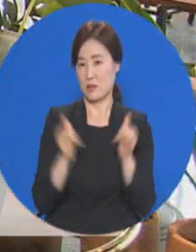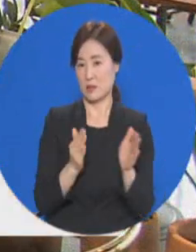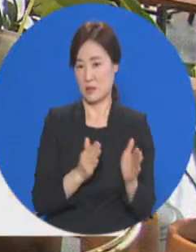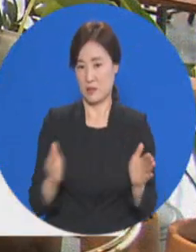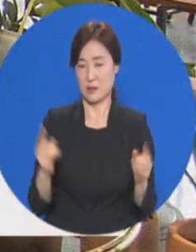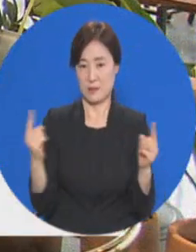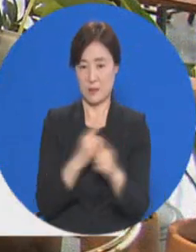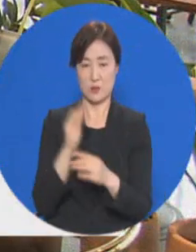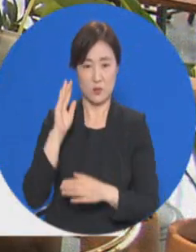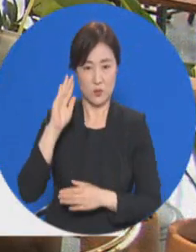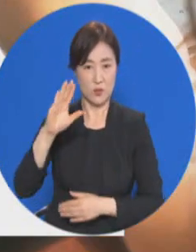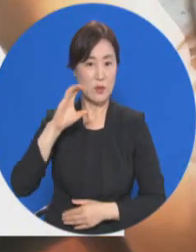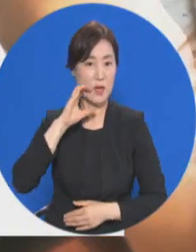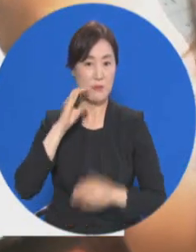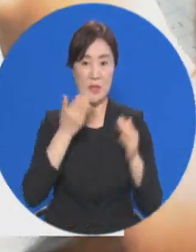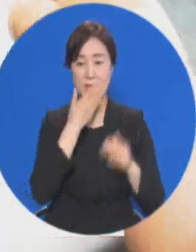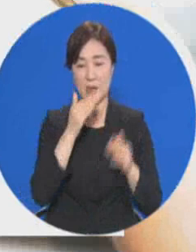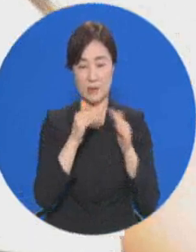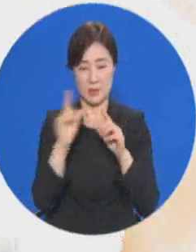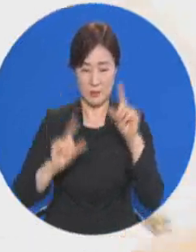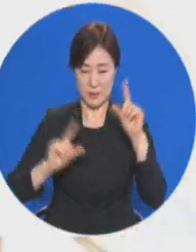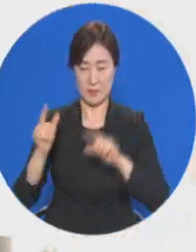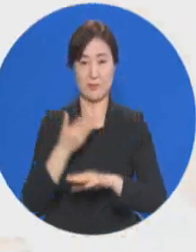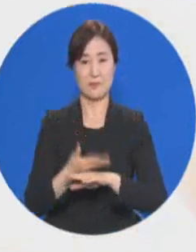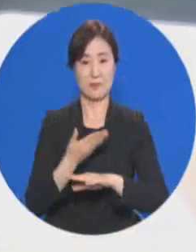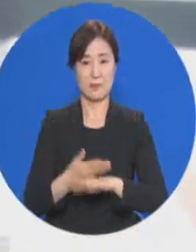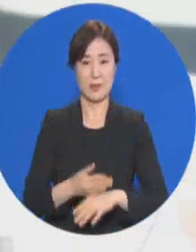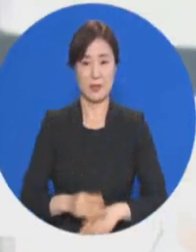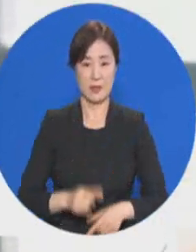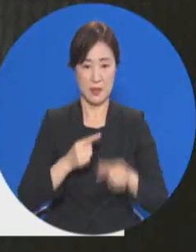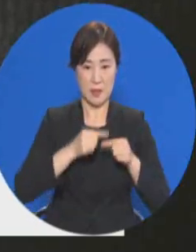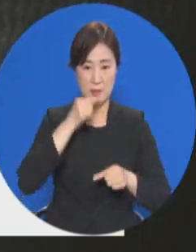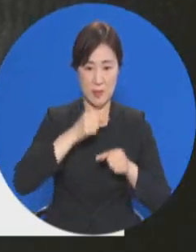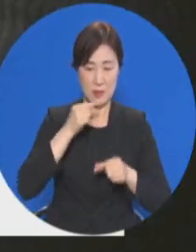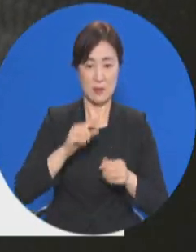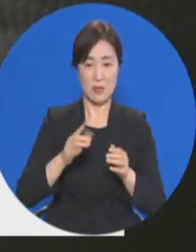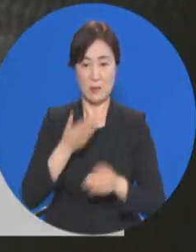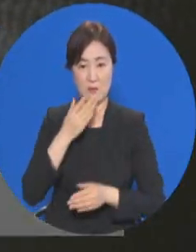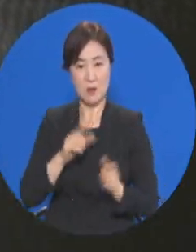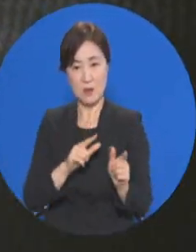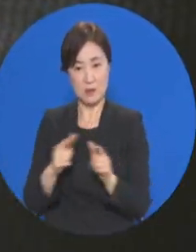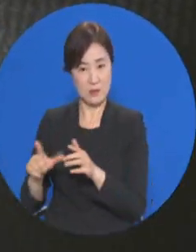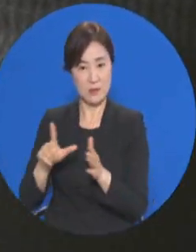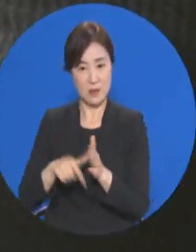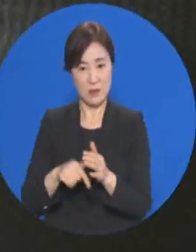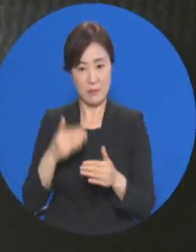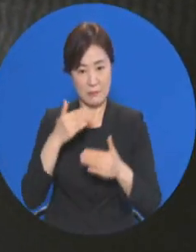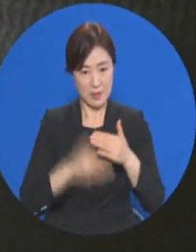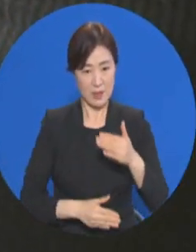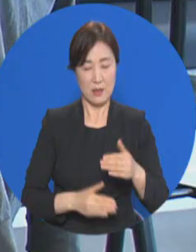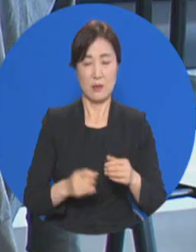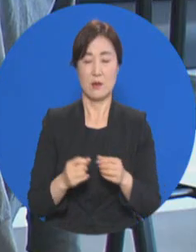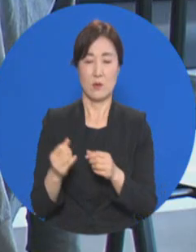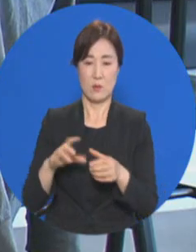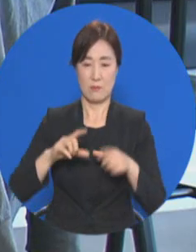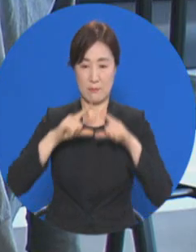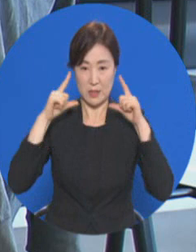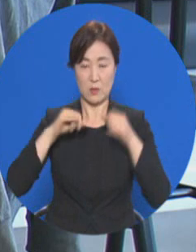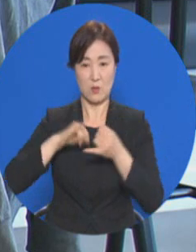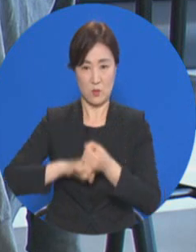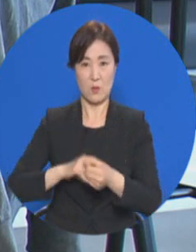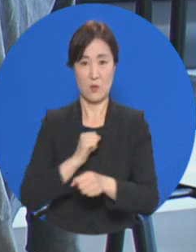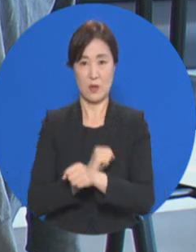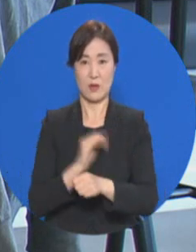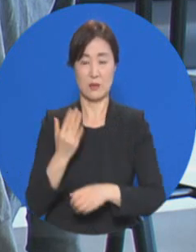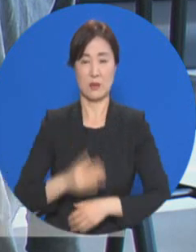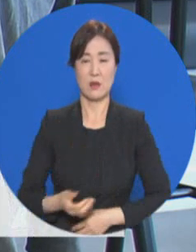음식점의 풍경도 달라졌습니다. 음료나 음식을 섭취할 때를 제외하곤 이용객들은 모두 마스크를 착용해야 합니다.